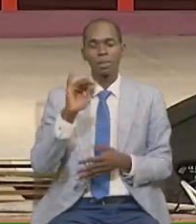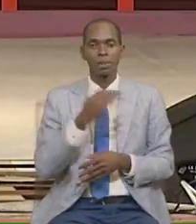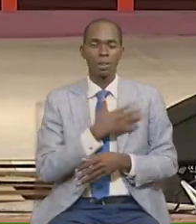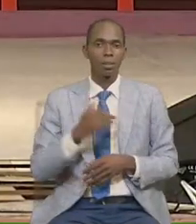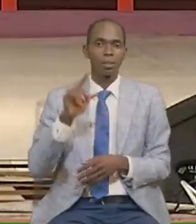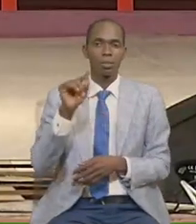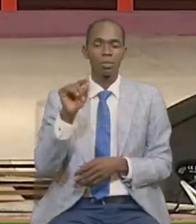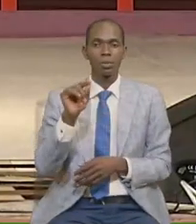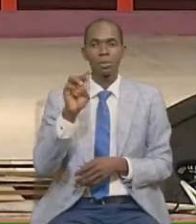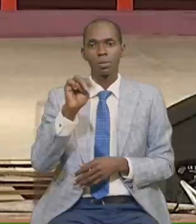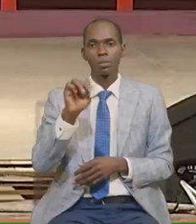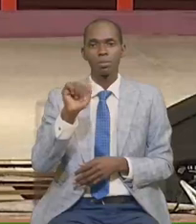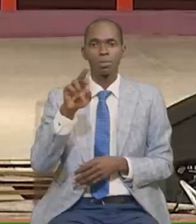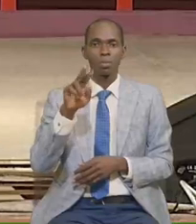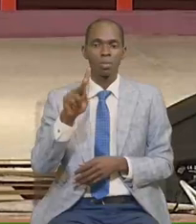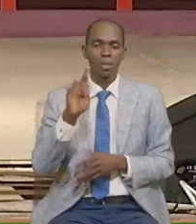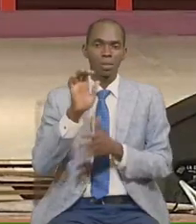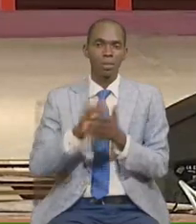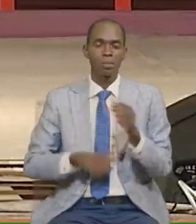Marc 16.